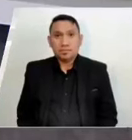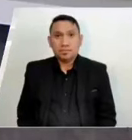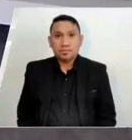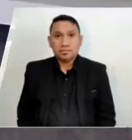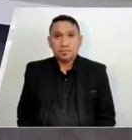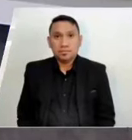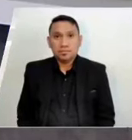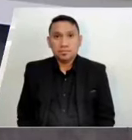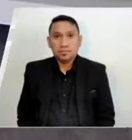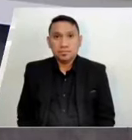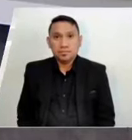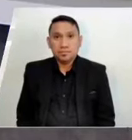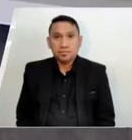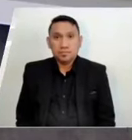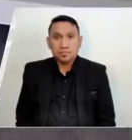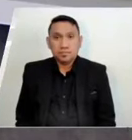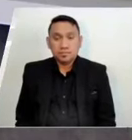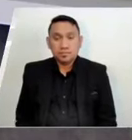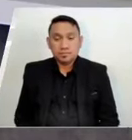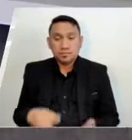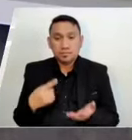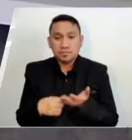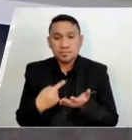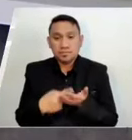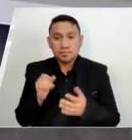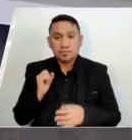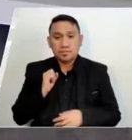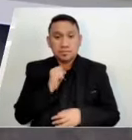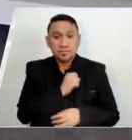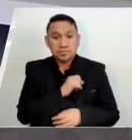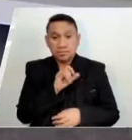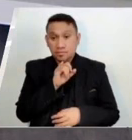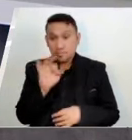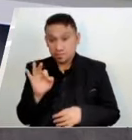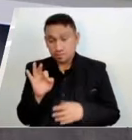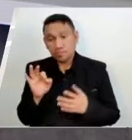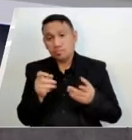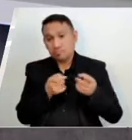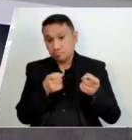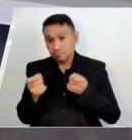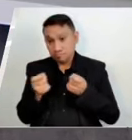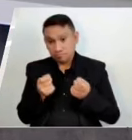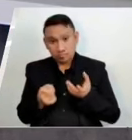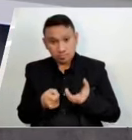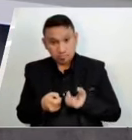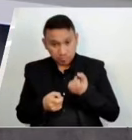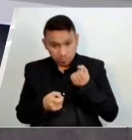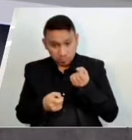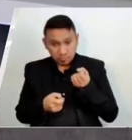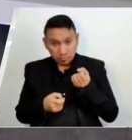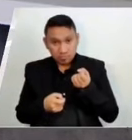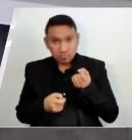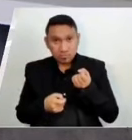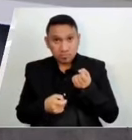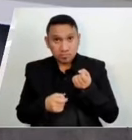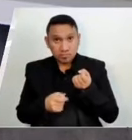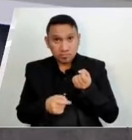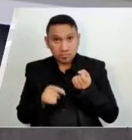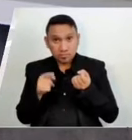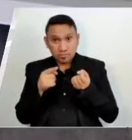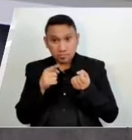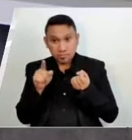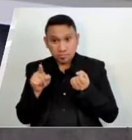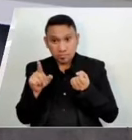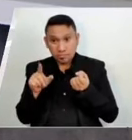taong ka sa pagdinig ng senado kung namaman pula ang mga may hawak ng route access na resulta po ng loto